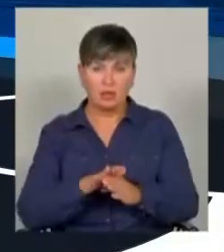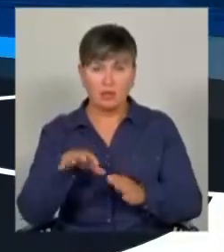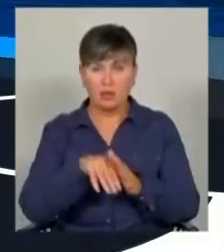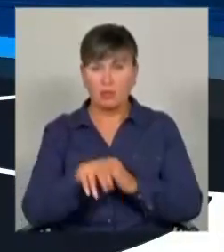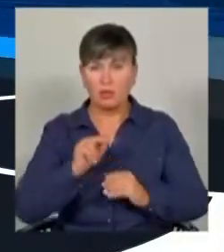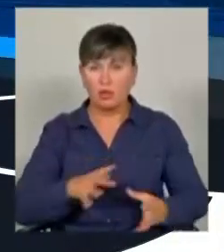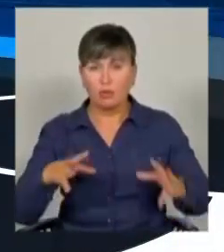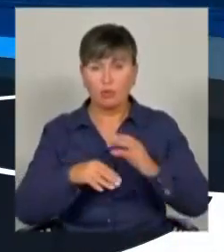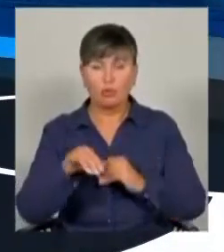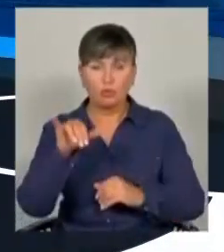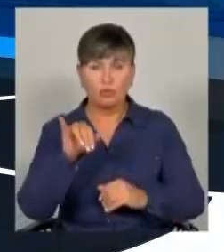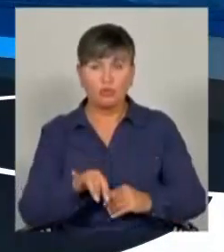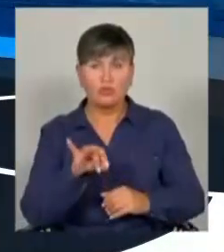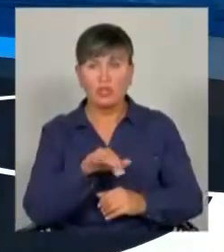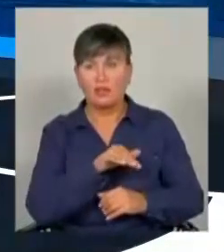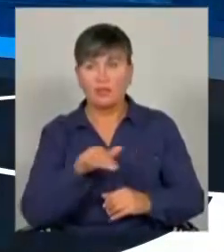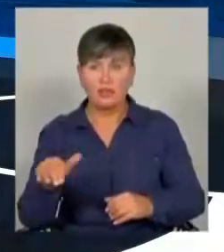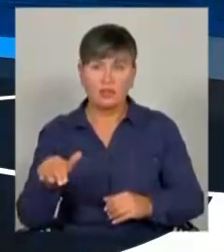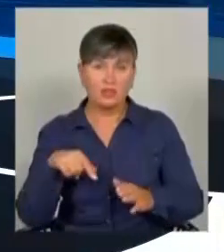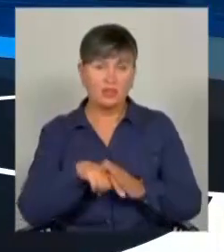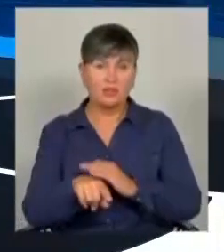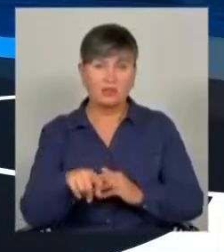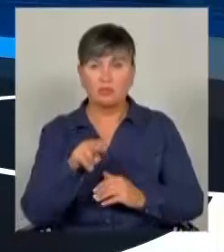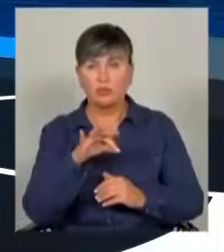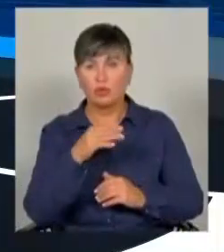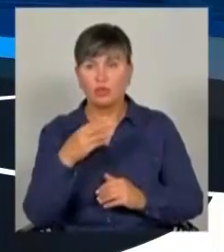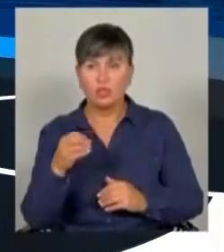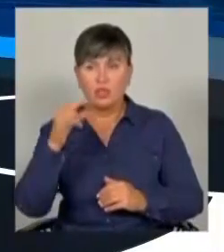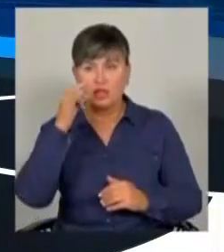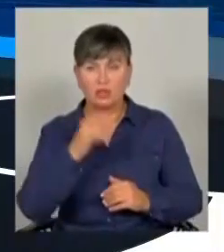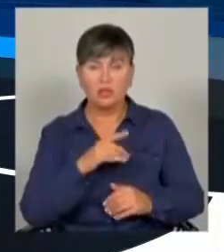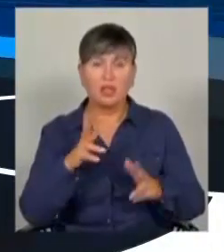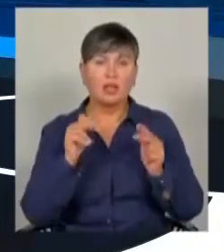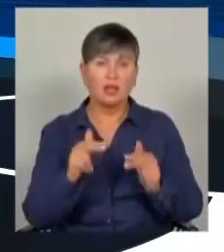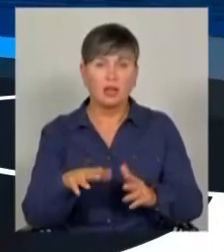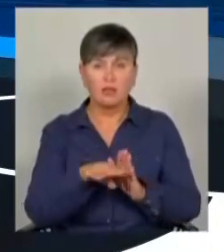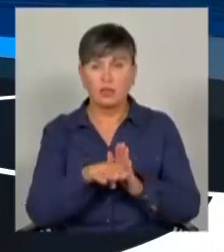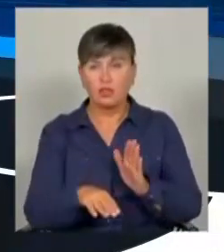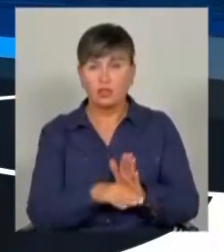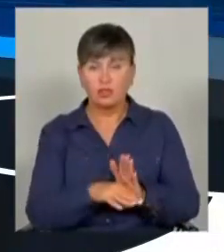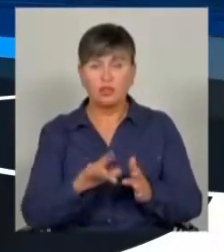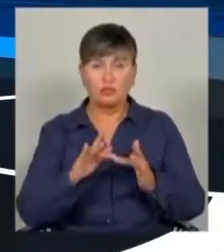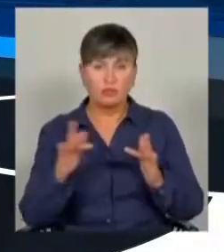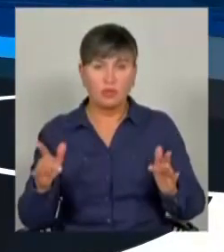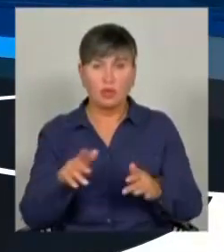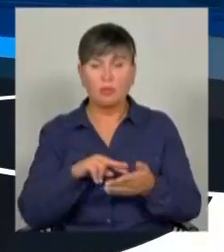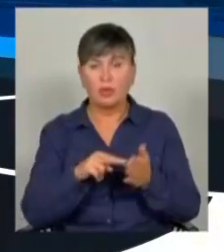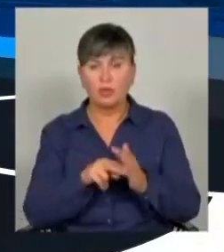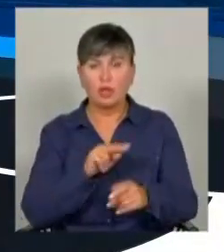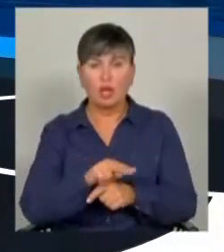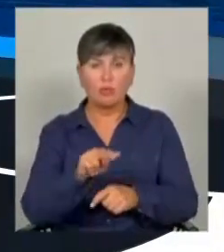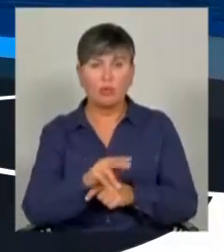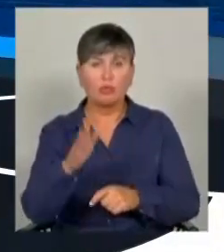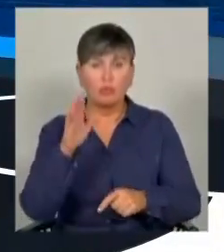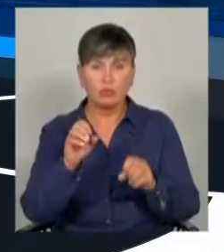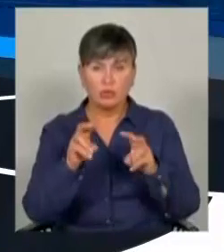сотрудничества университета и официального импортера Porsche в Казахстане. Как в режиме виртуальной реальности планируют обучать будущих